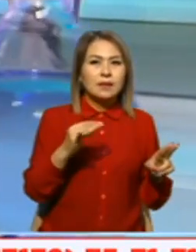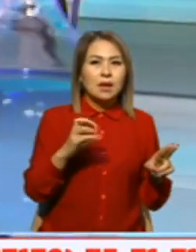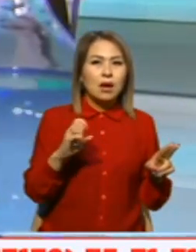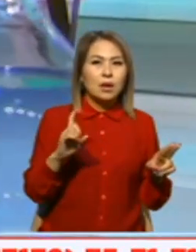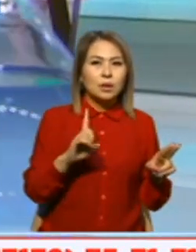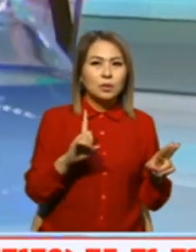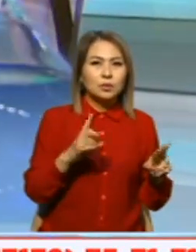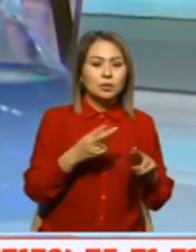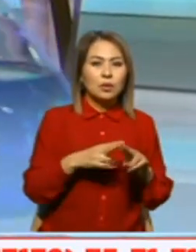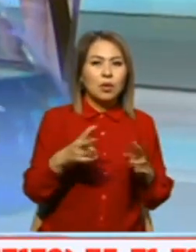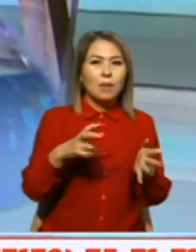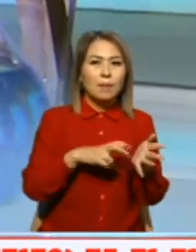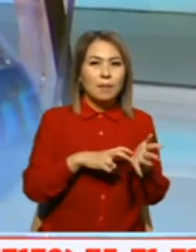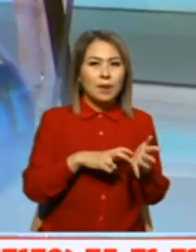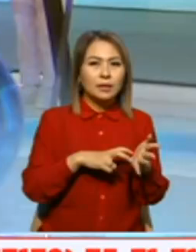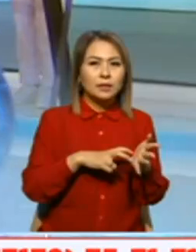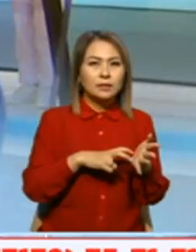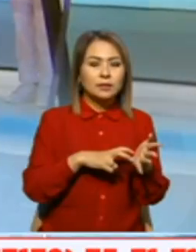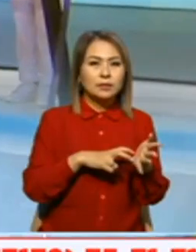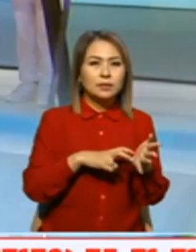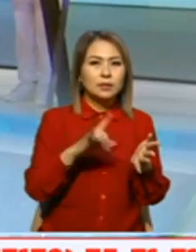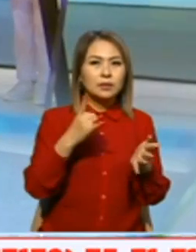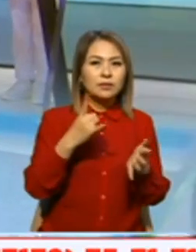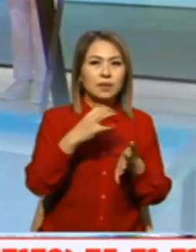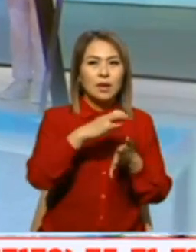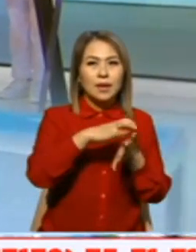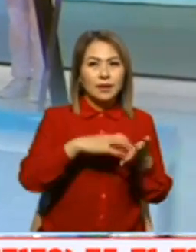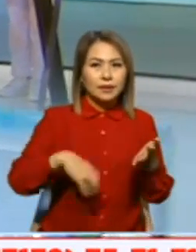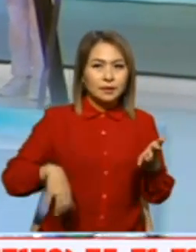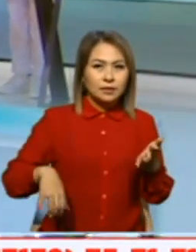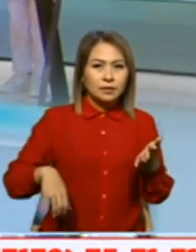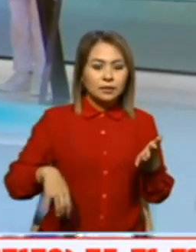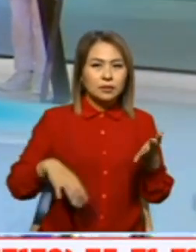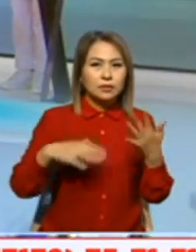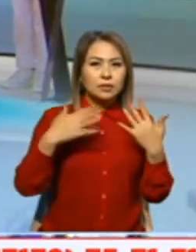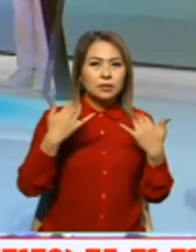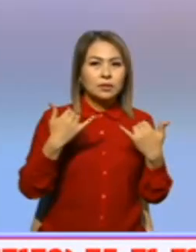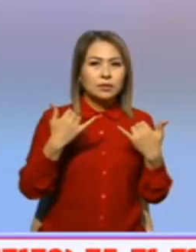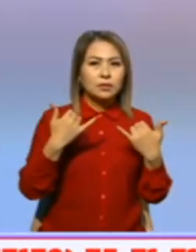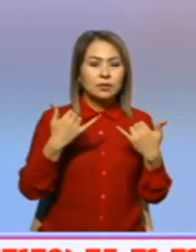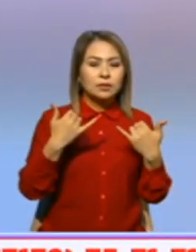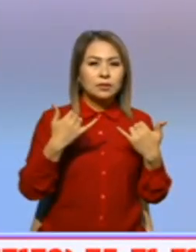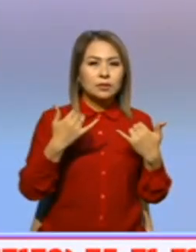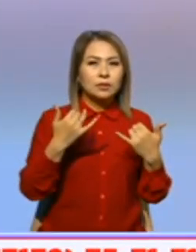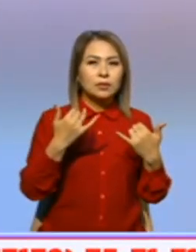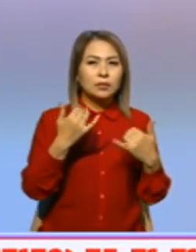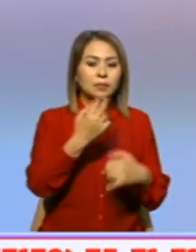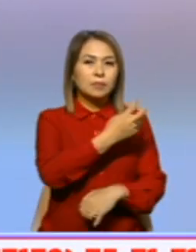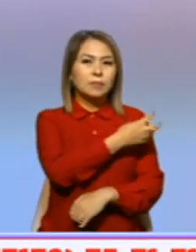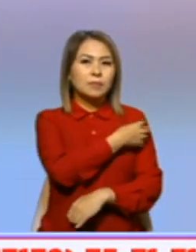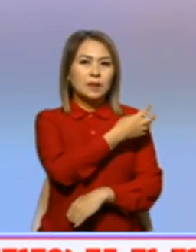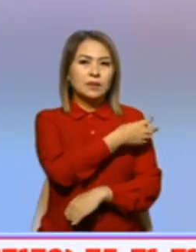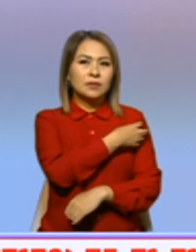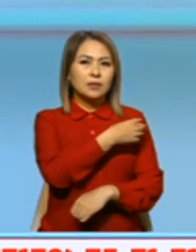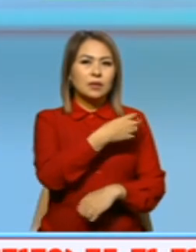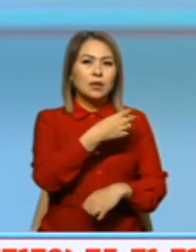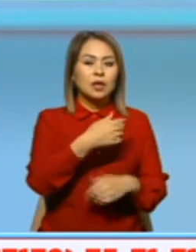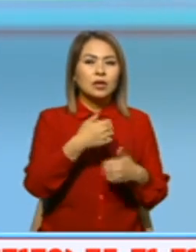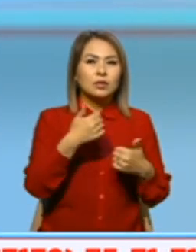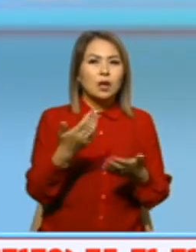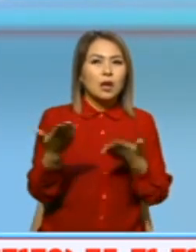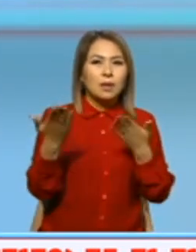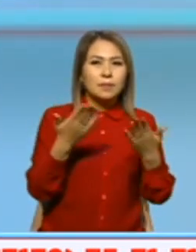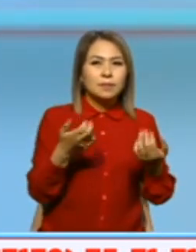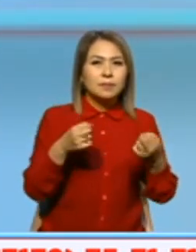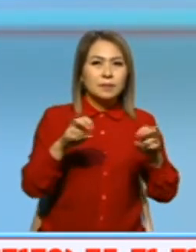Ол кісі деген қорқып жаңағы баласын алдырып тұрып еді. Енді қаншалықты медицина телевизиядағы жақсы мамандар шақырасыздар